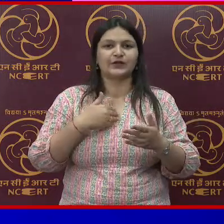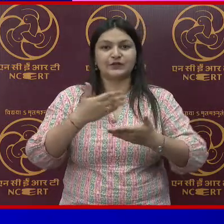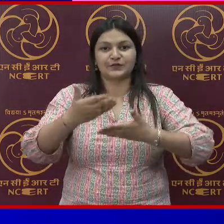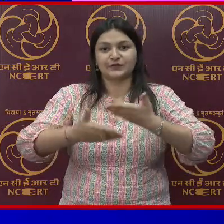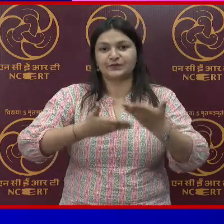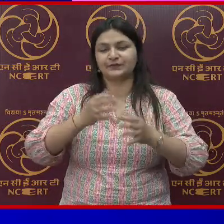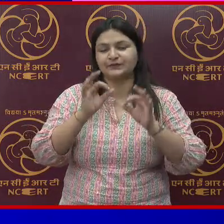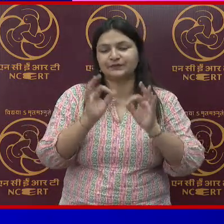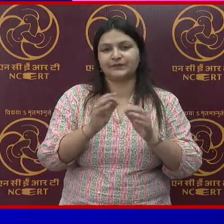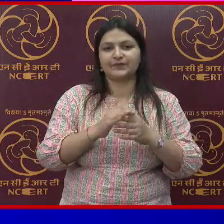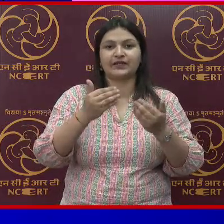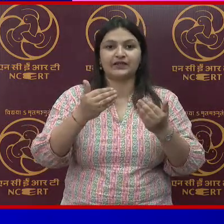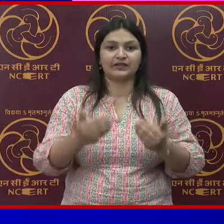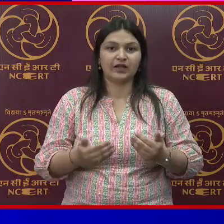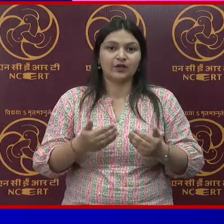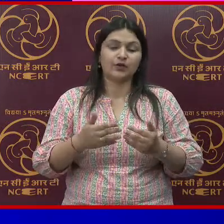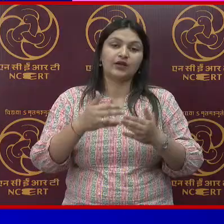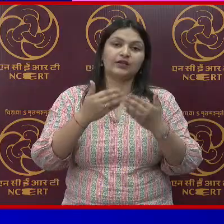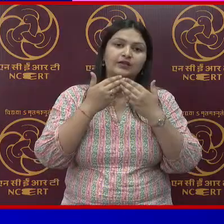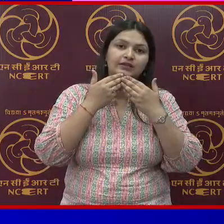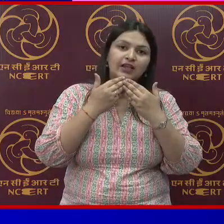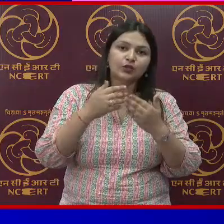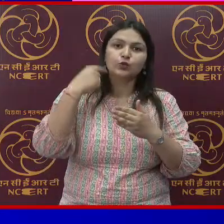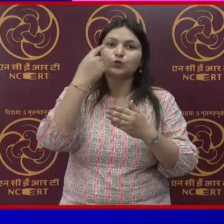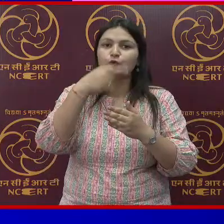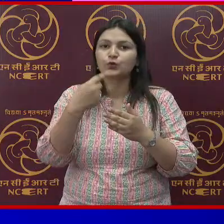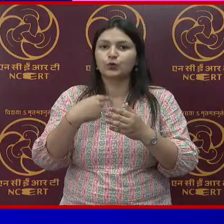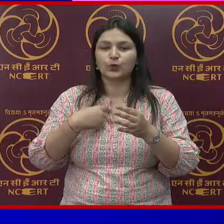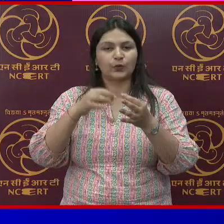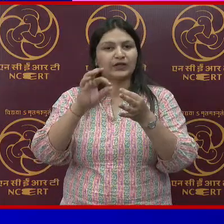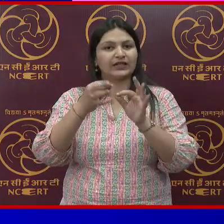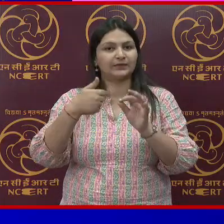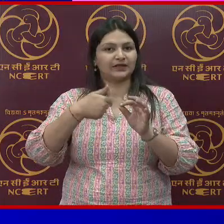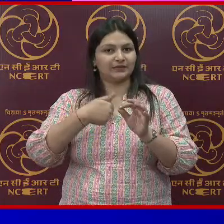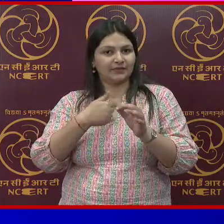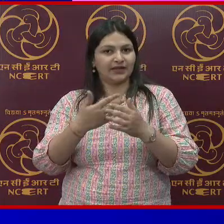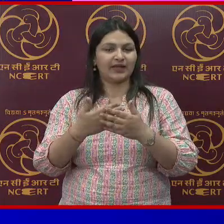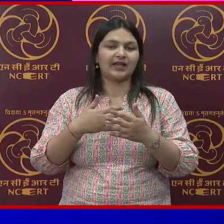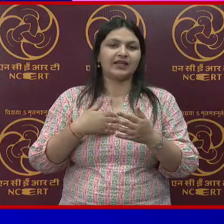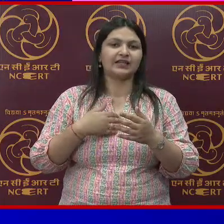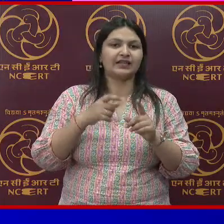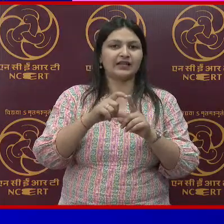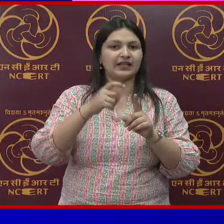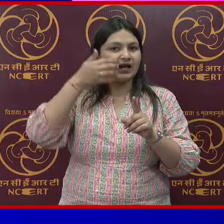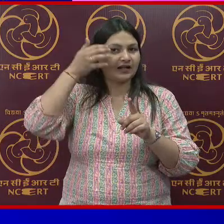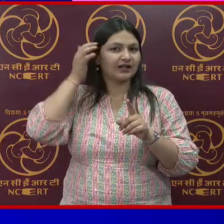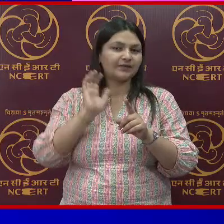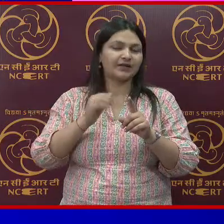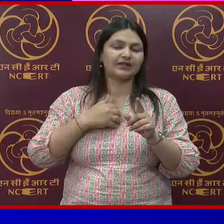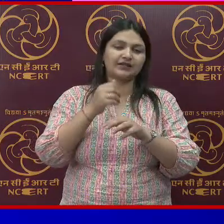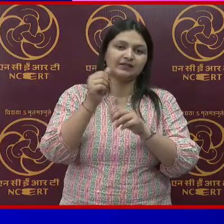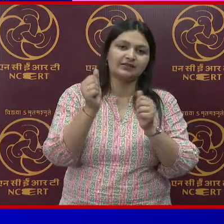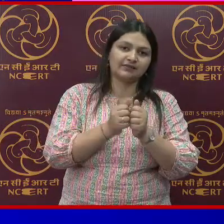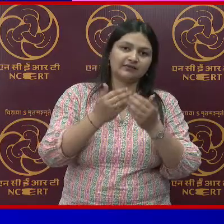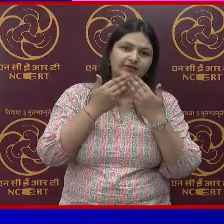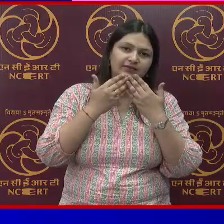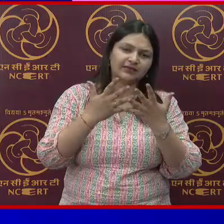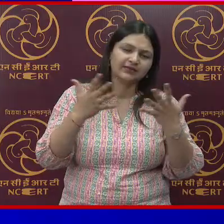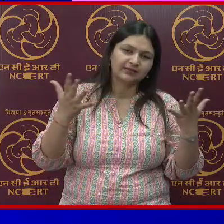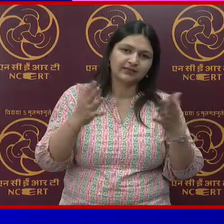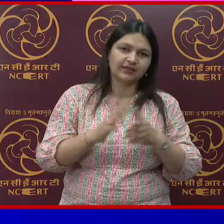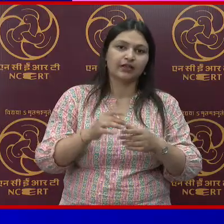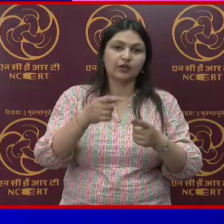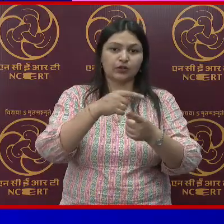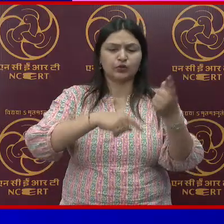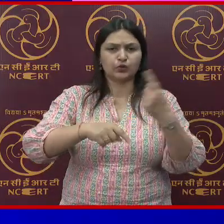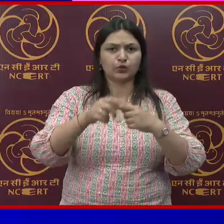के लिए. सो नाउ आई थैंक टू माई इंटरप्रेटर ऑल्सो हियर धारणा हमारे साथ जुड़े रहने के लिए बहुत बहुत शुक्रिया. और दर्शकों को बता